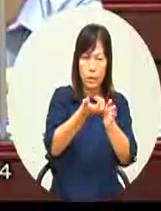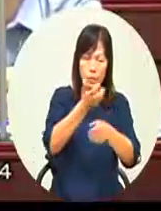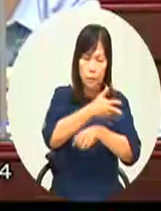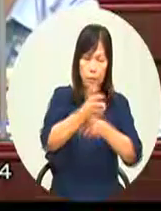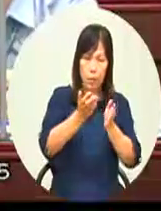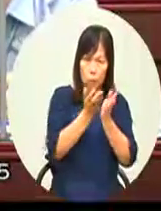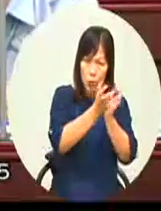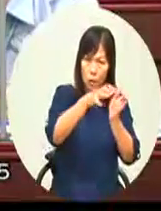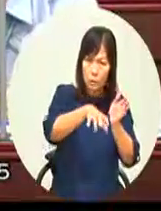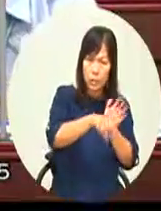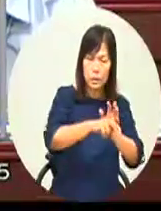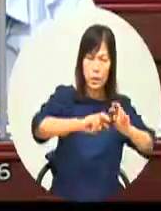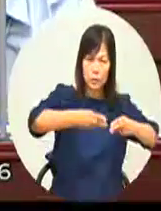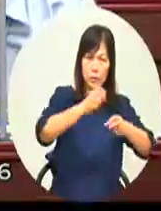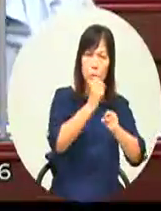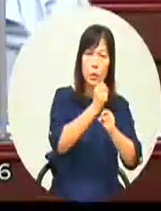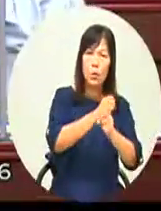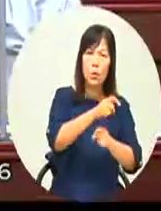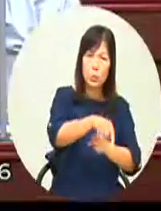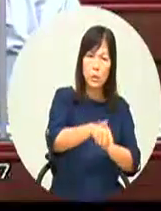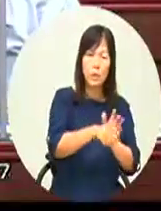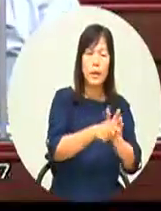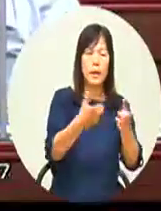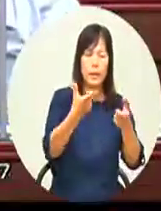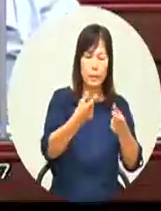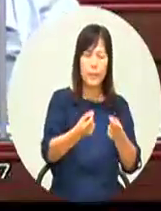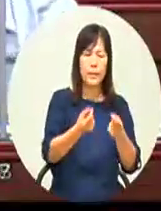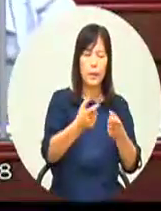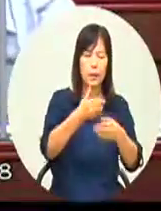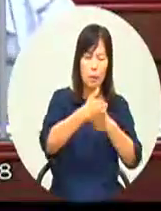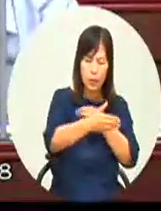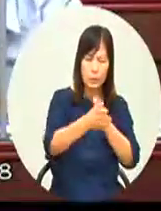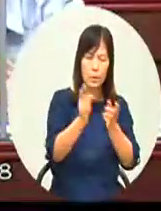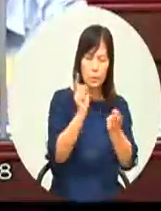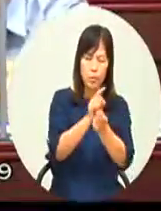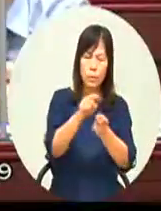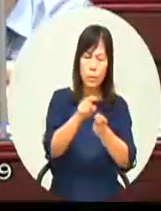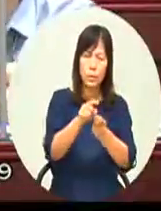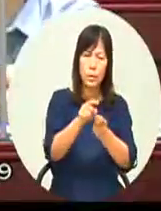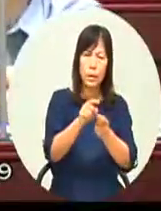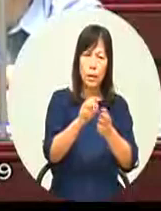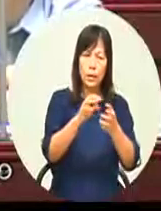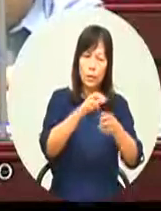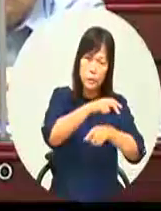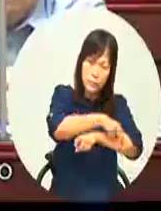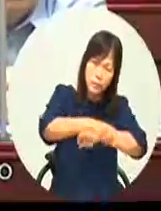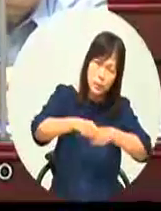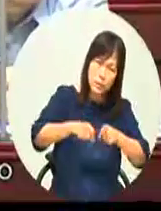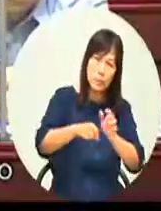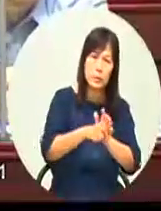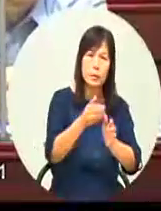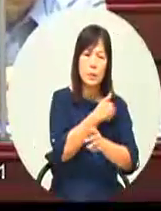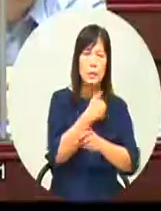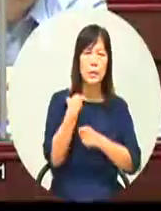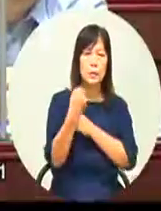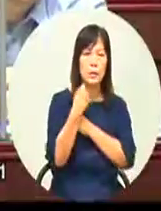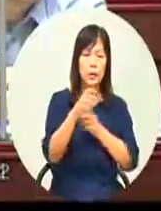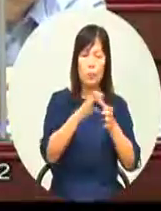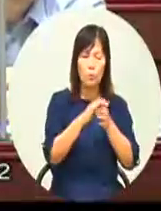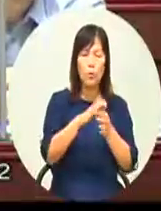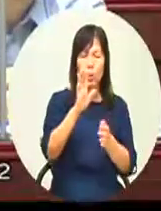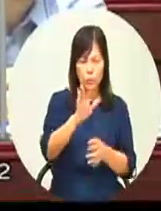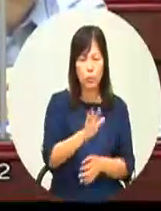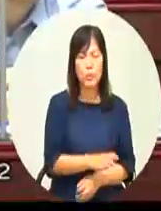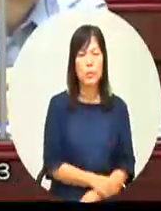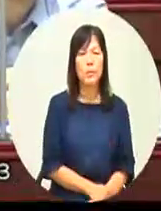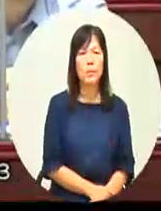站的整建工程这个过程也感谢议员对于它整个设计还有功能一直都非常关心，